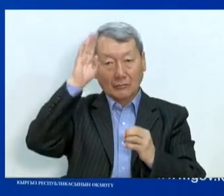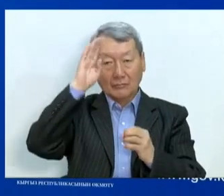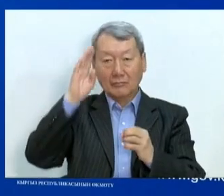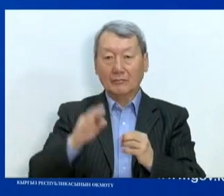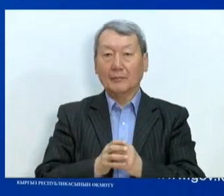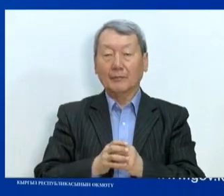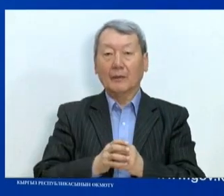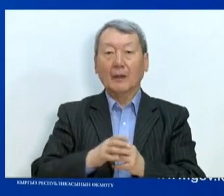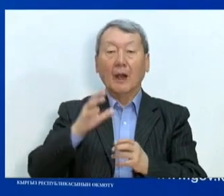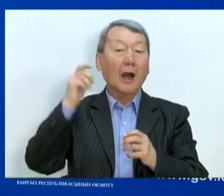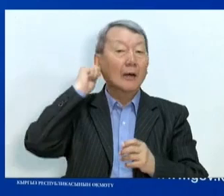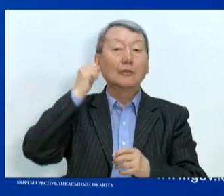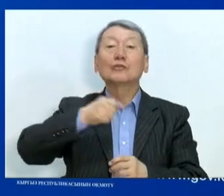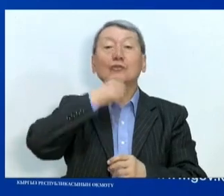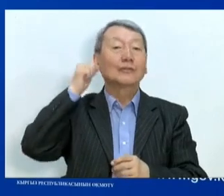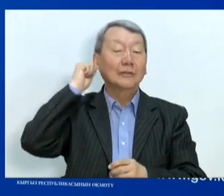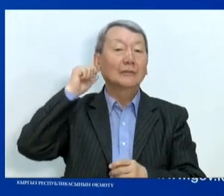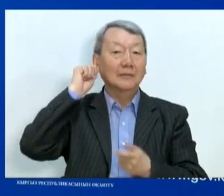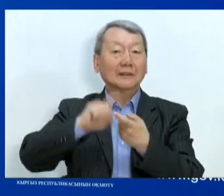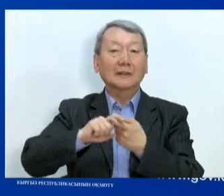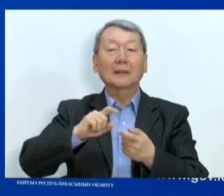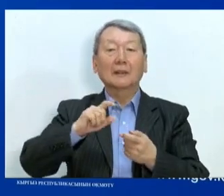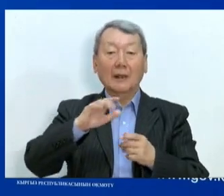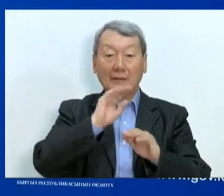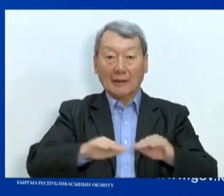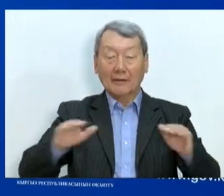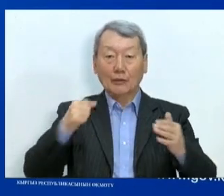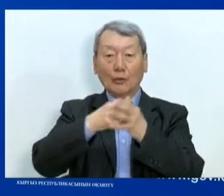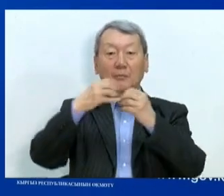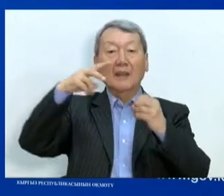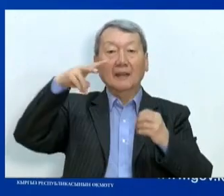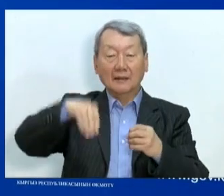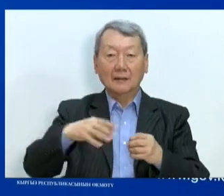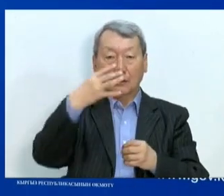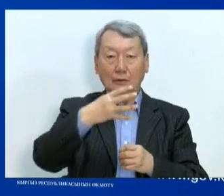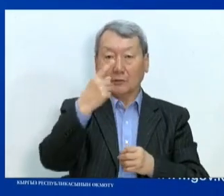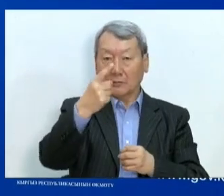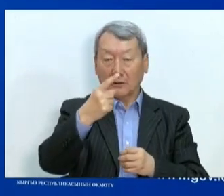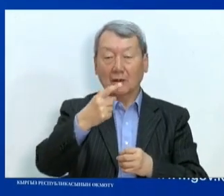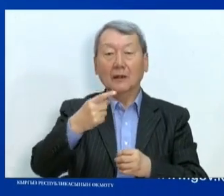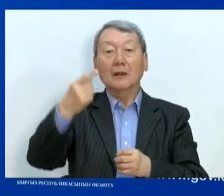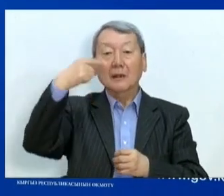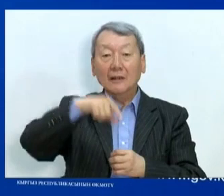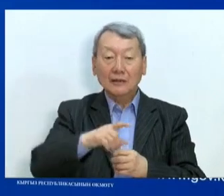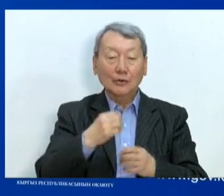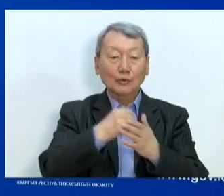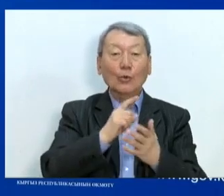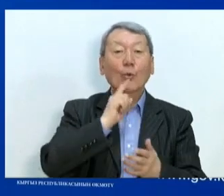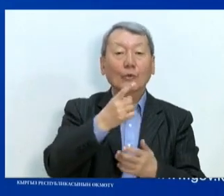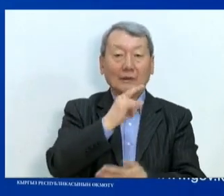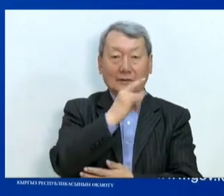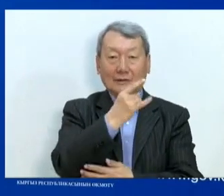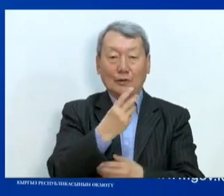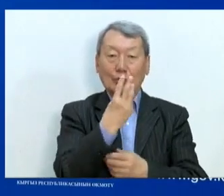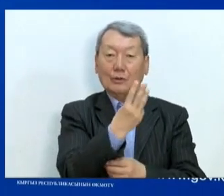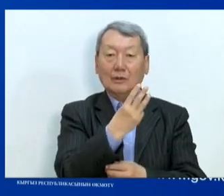калды. Жаш курагы боюнча бөлүп келгенде ошо балдар 15 жашка чейинки 41, анын ичинде 1 жашка